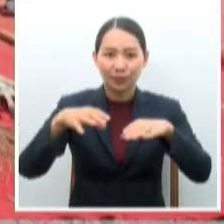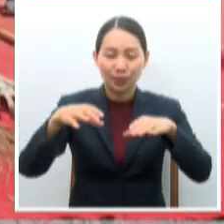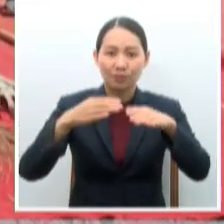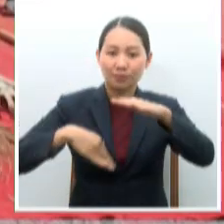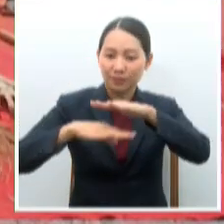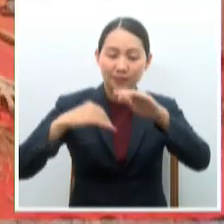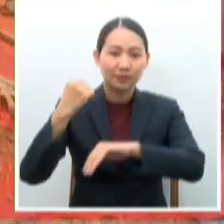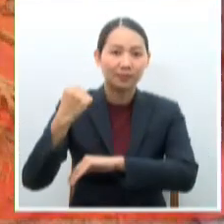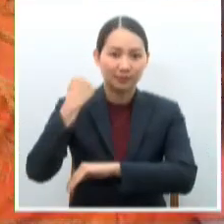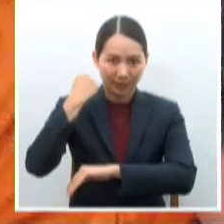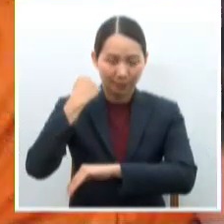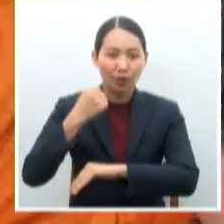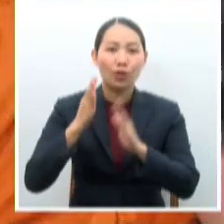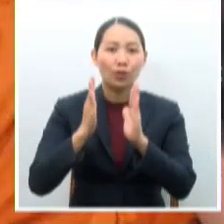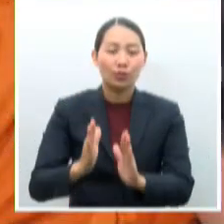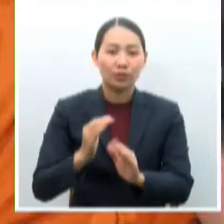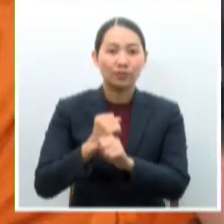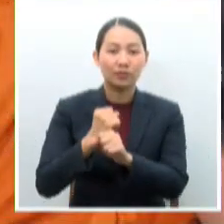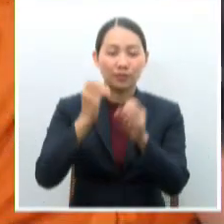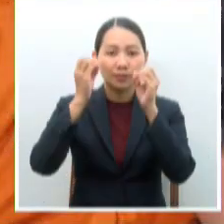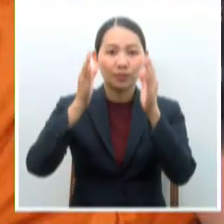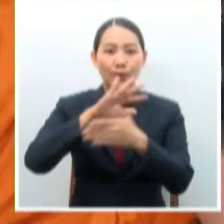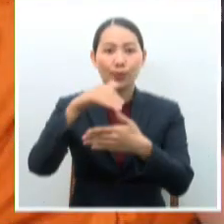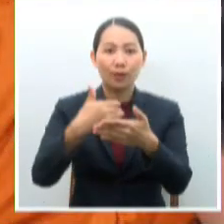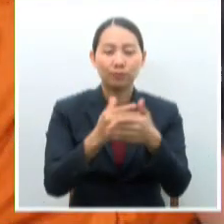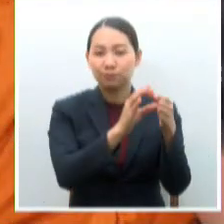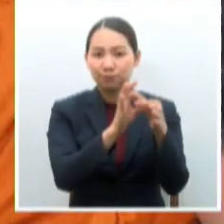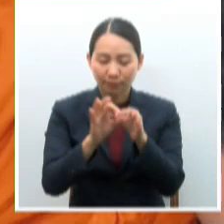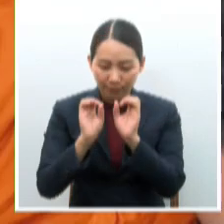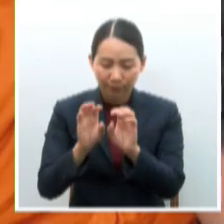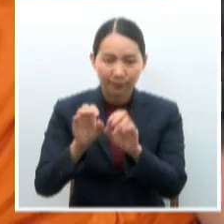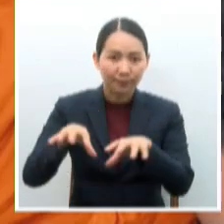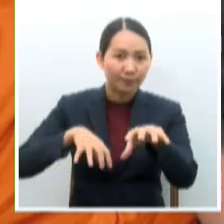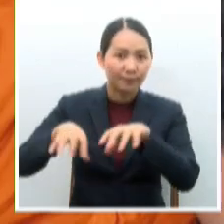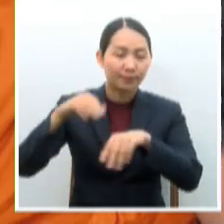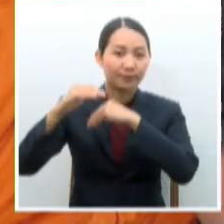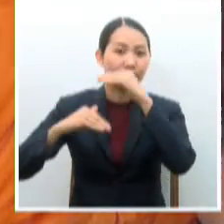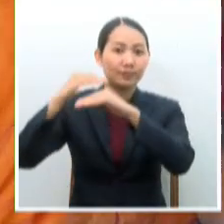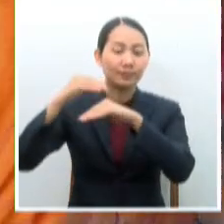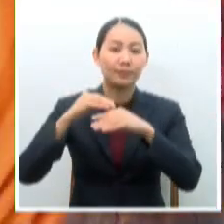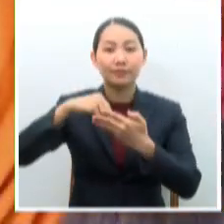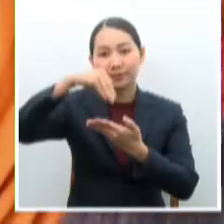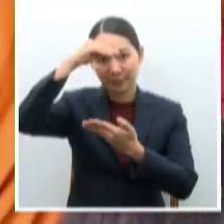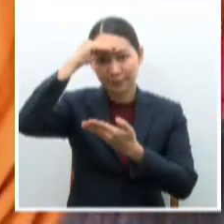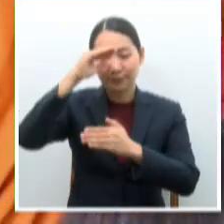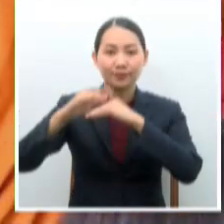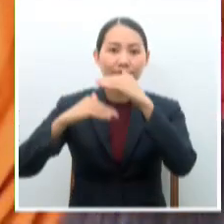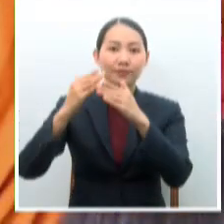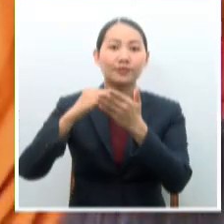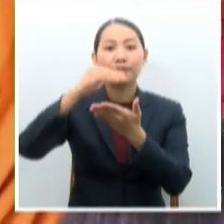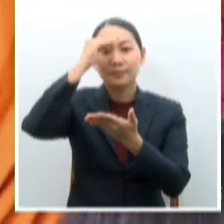ได้น้อมนำไปปฏิบัติให้บังเกิดผลเพื่อการพัฒนาการจัดการศึกษาและพัฒนาผู้เรียนอย่